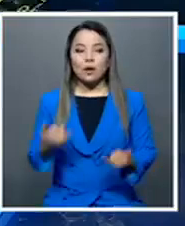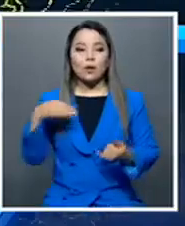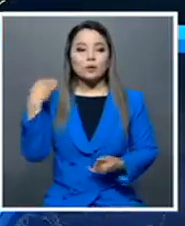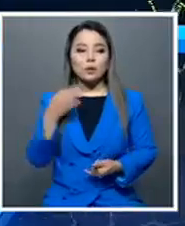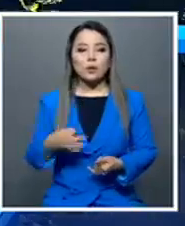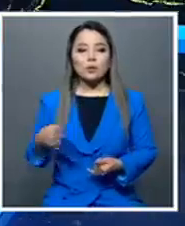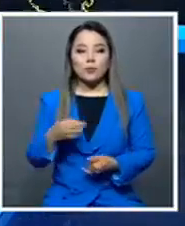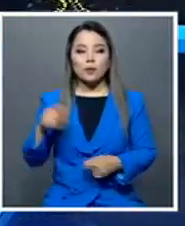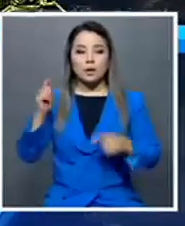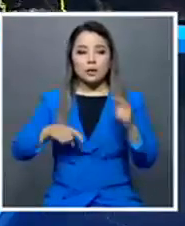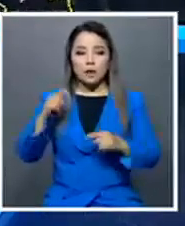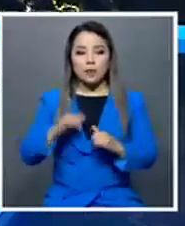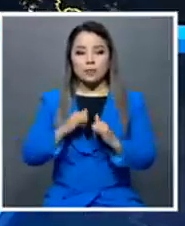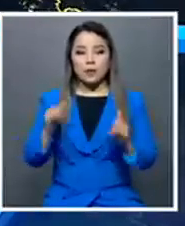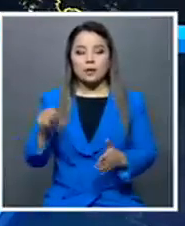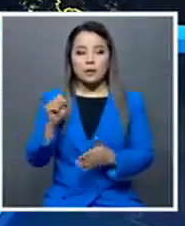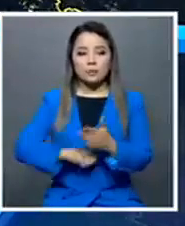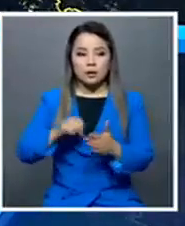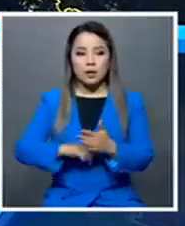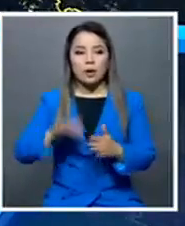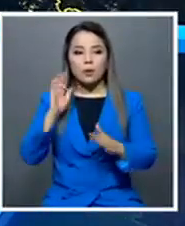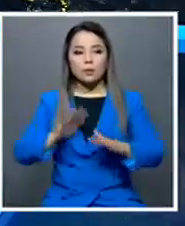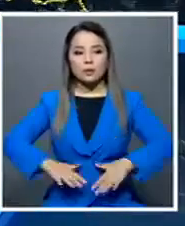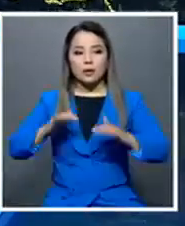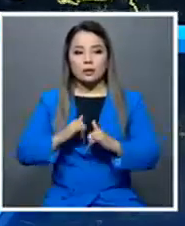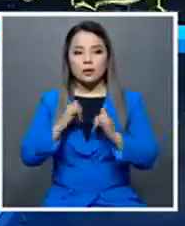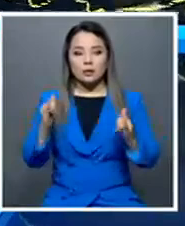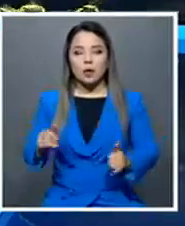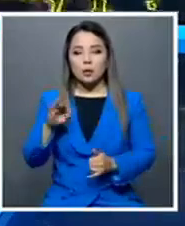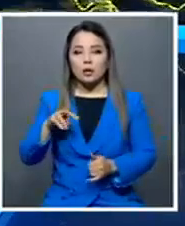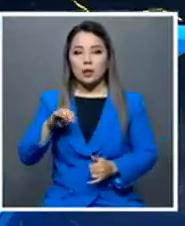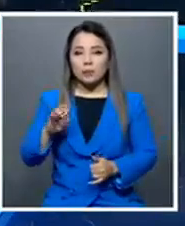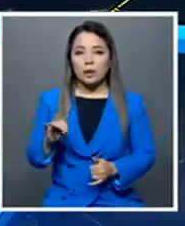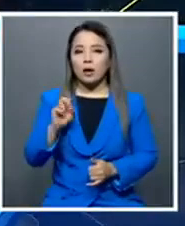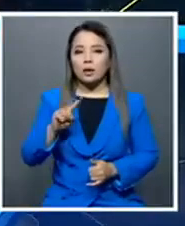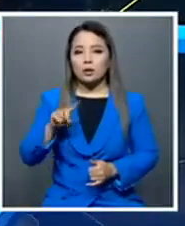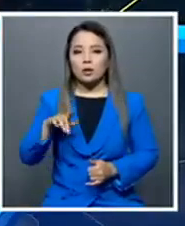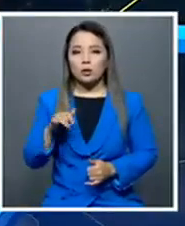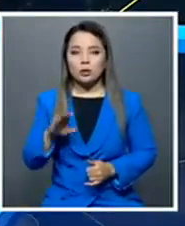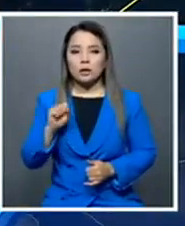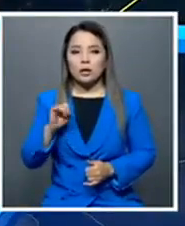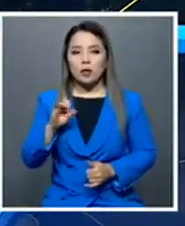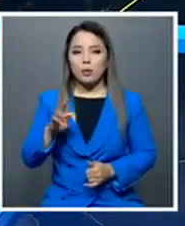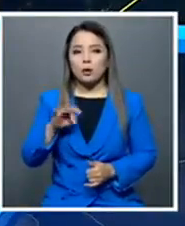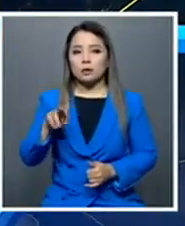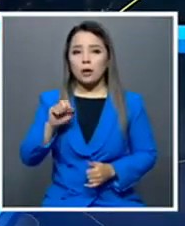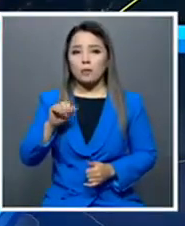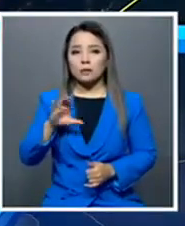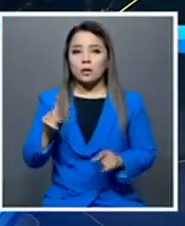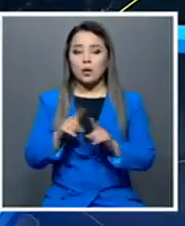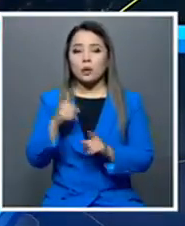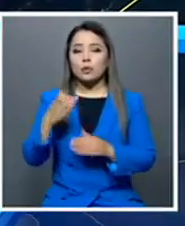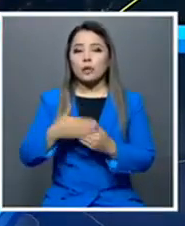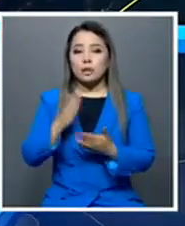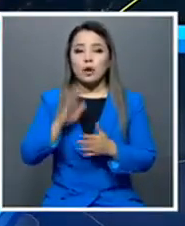Түркістан облысында нөсер жаңбыр салдарынан өзендер арнасынан асты. Төлеби, Қазығұрт, Сайрам, Ордабасы және Бәйдібек аудандарында жүздеген